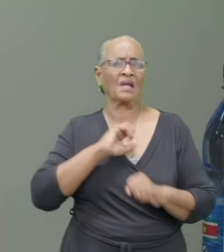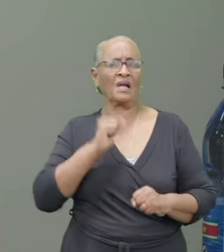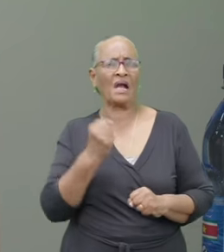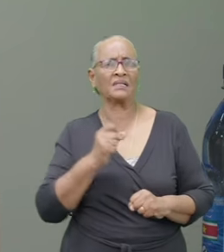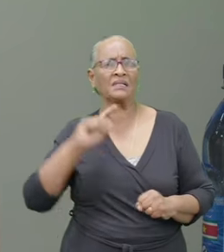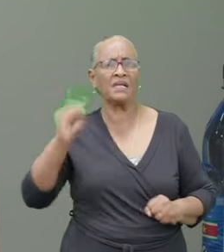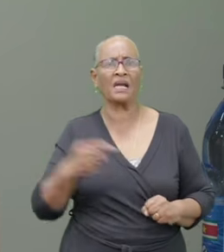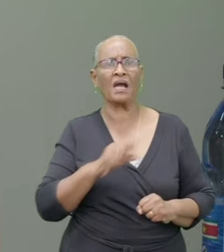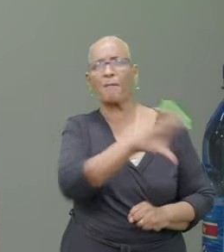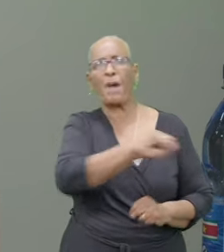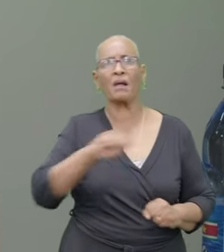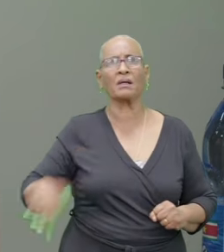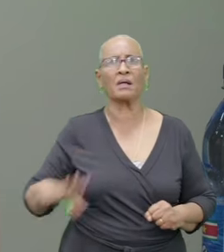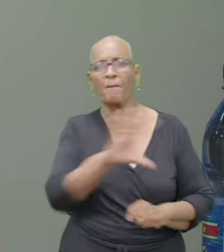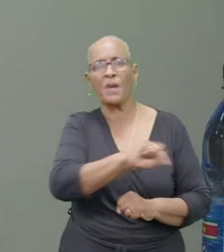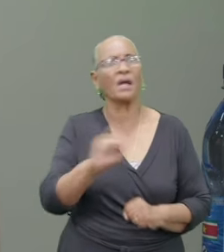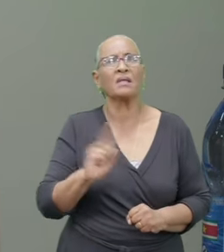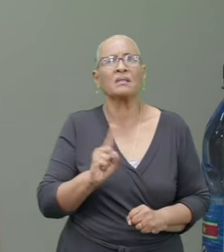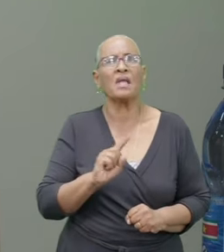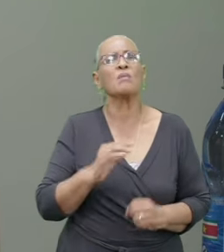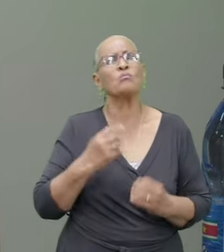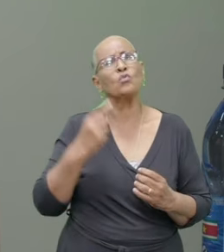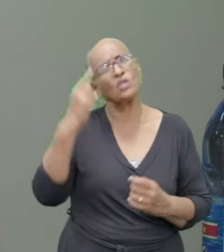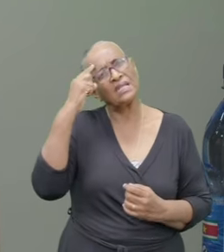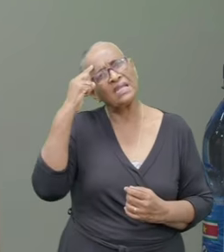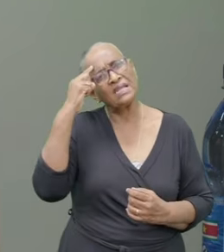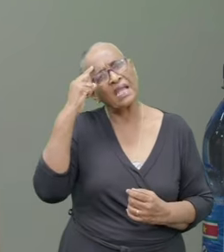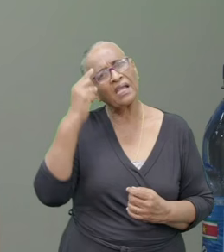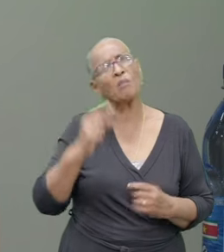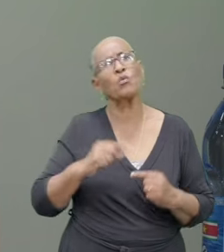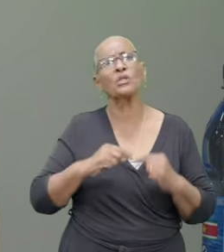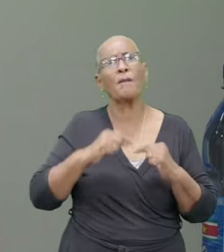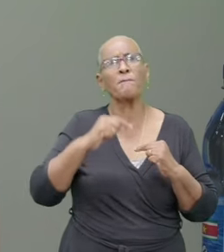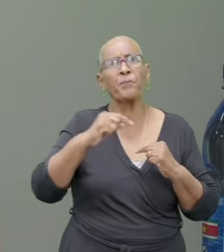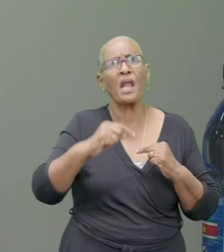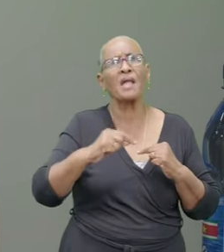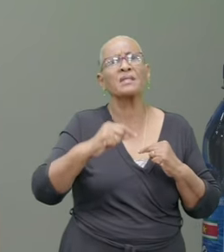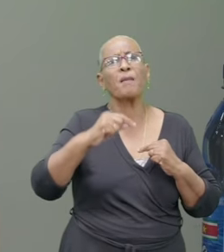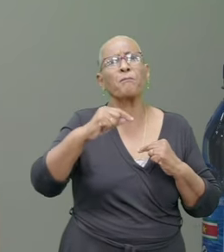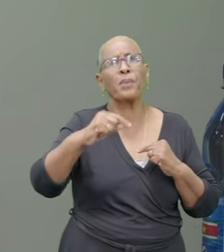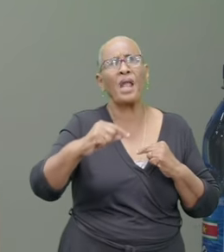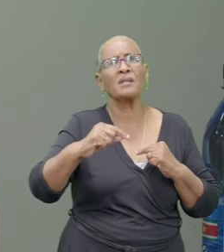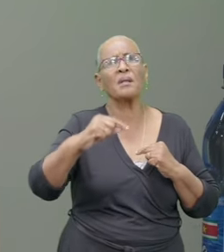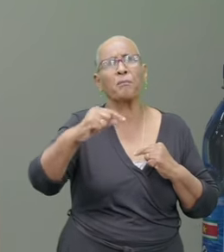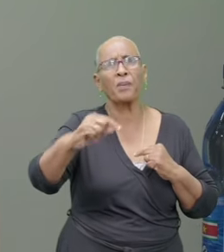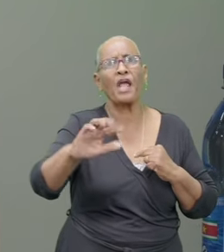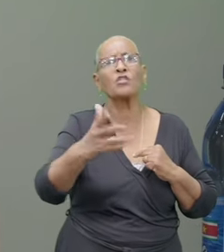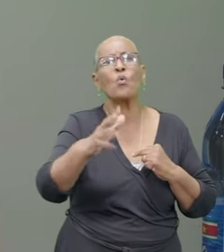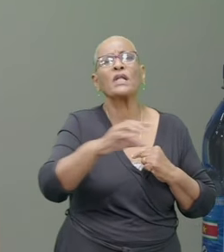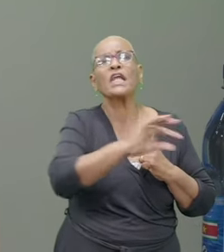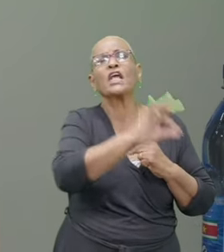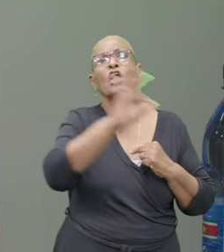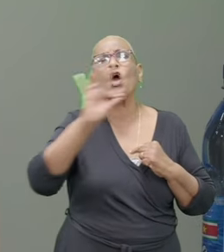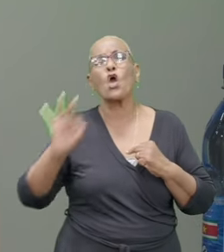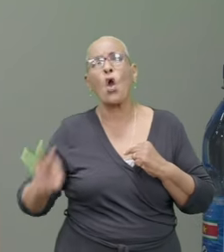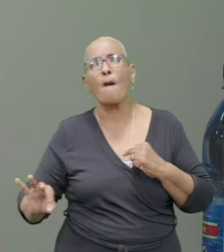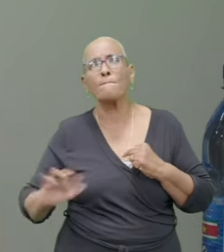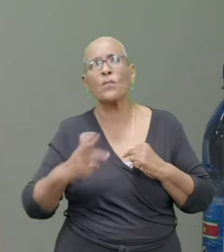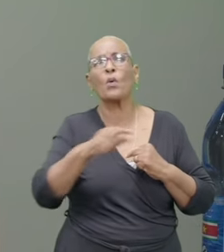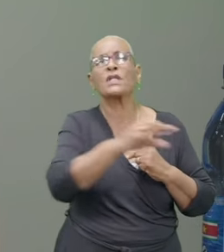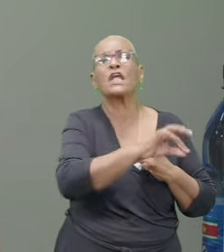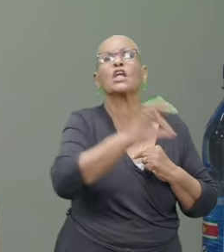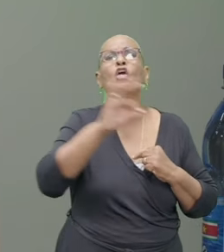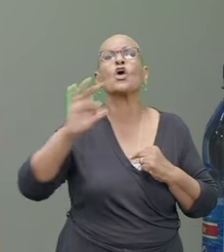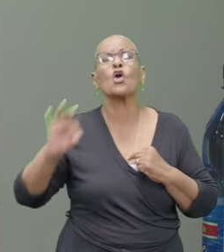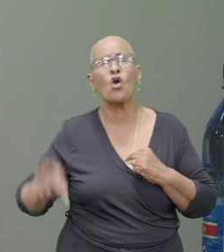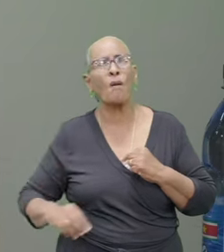morgen heb je de mensen al. We hebben een planning uitgezet, op welk termijn de mensen komen, hoeveel er komen en ga zomaar door. Er zijn